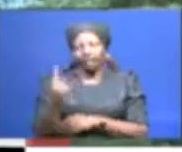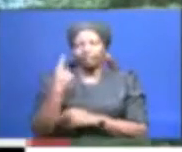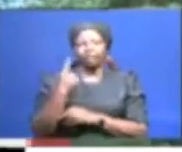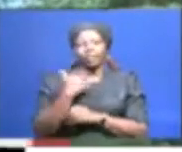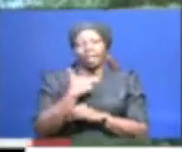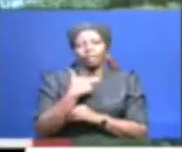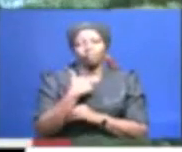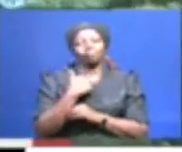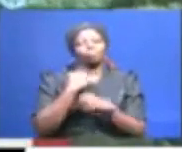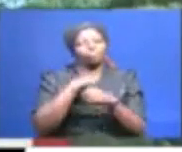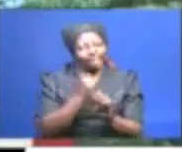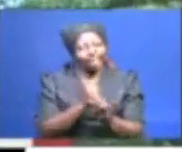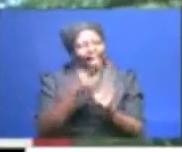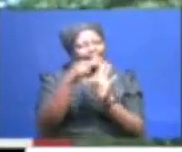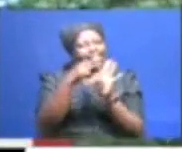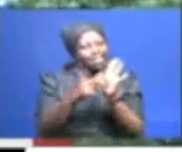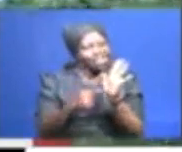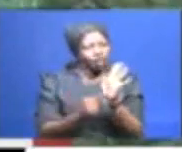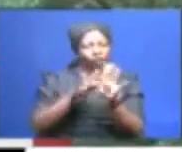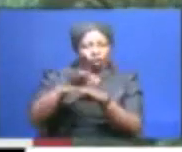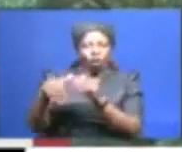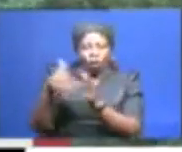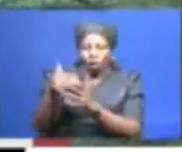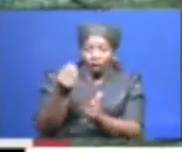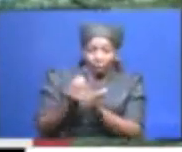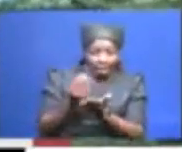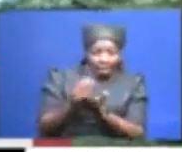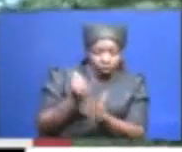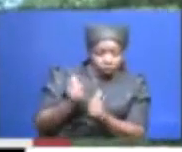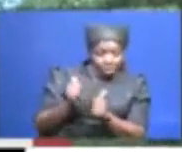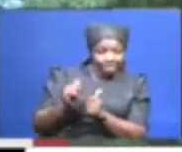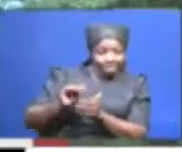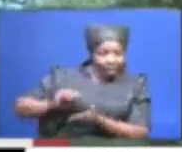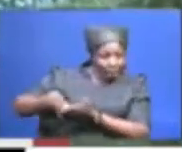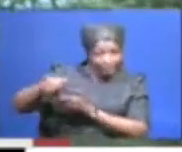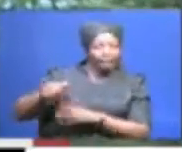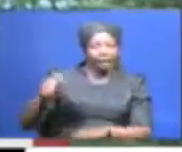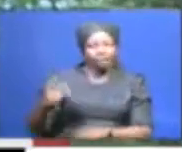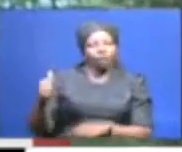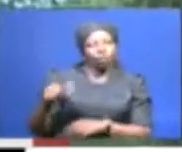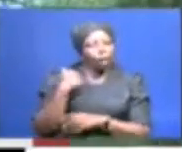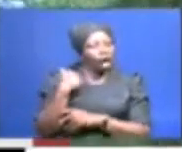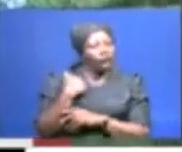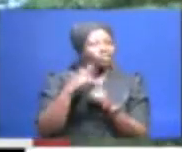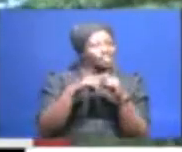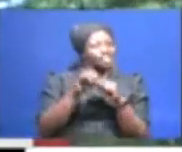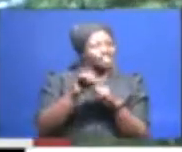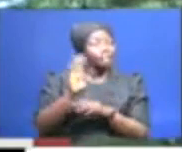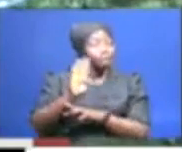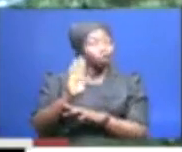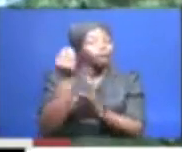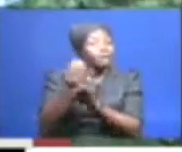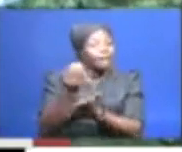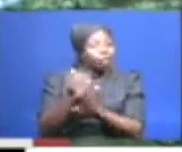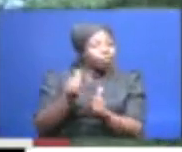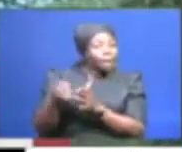orodha yote ya madeni ya hizi kampuni zetu. Na tuko na deni bilioni 60. Na nimesema